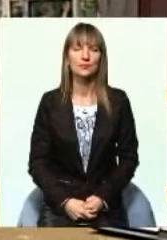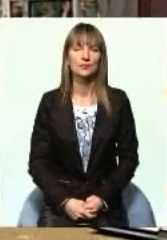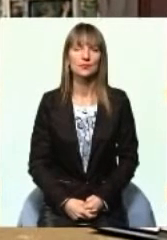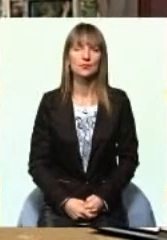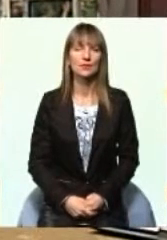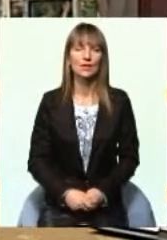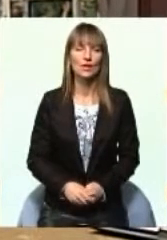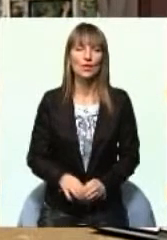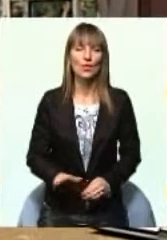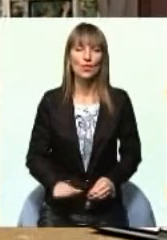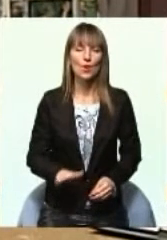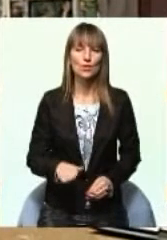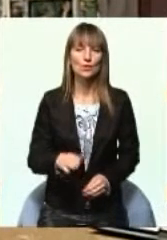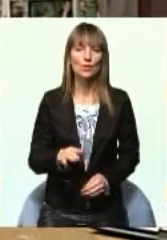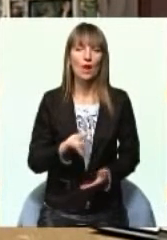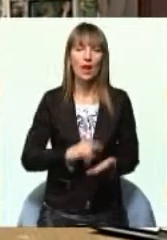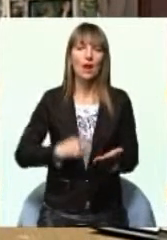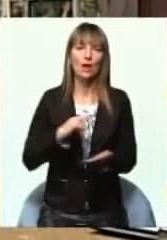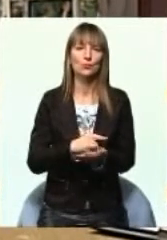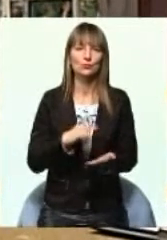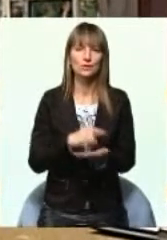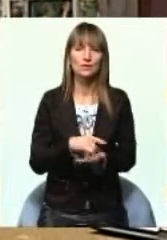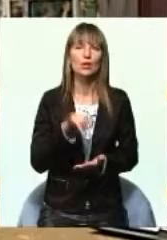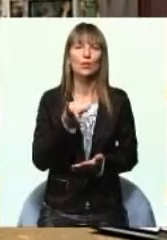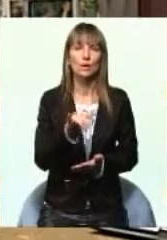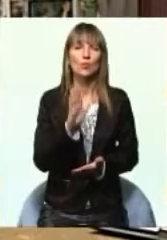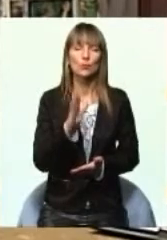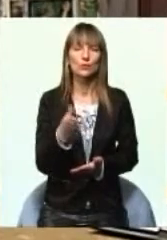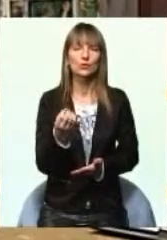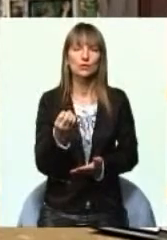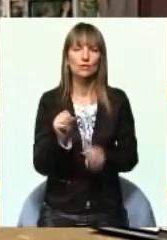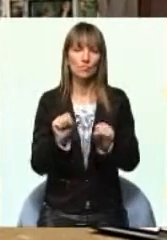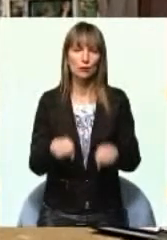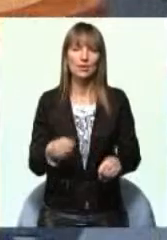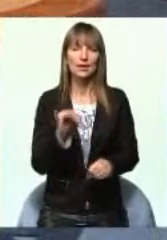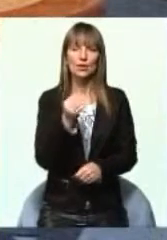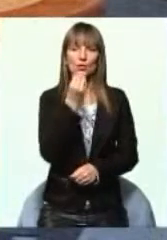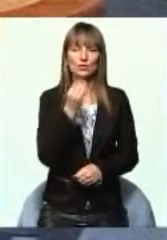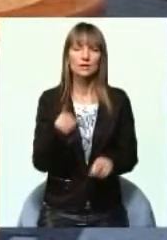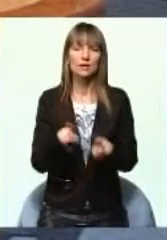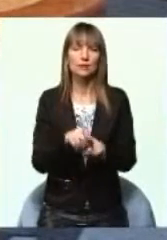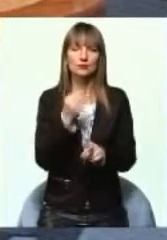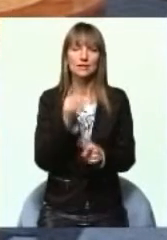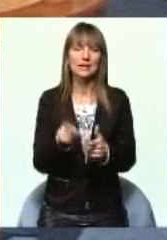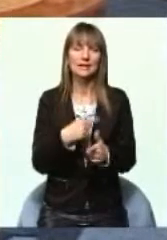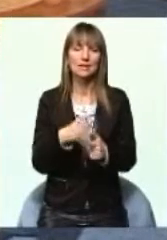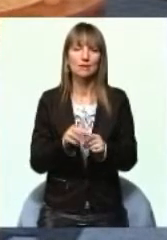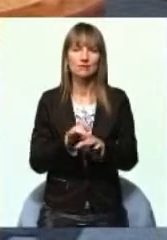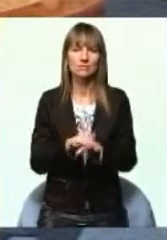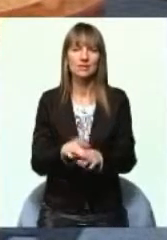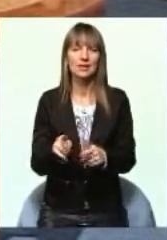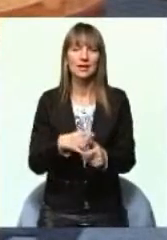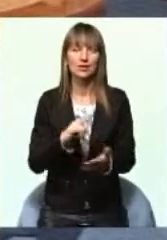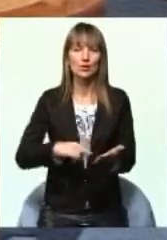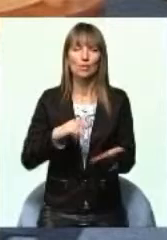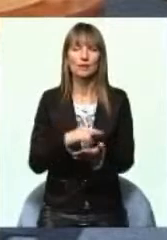Ножку лягушки. Ну, в тебе буде ще нагода, напевно, поподорожувати і відвідати таку страву, або тарганців, або жабячі лапки,